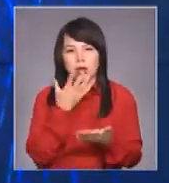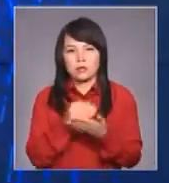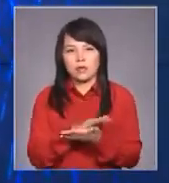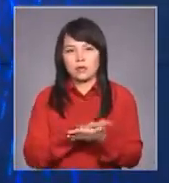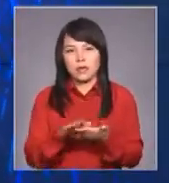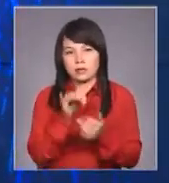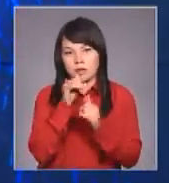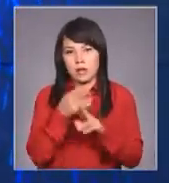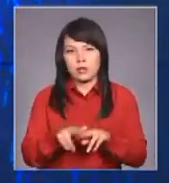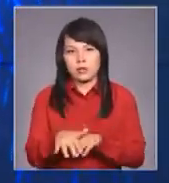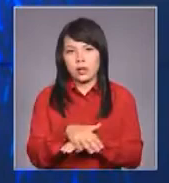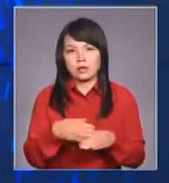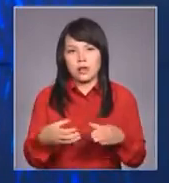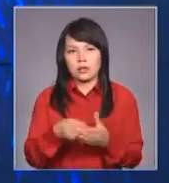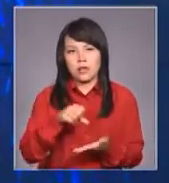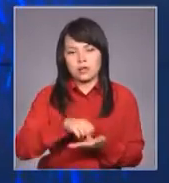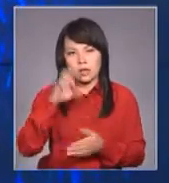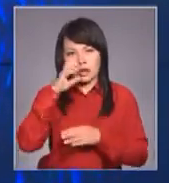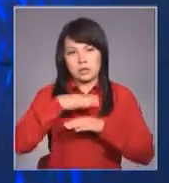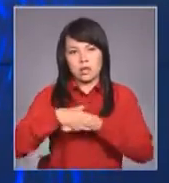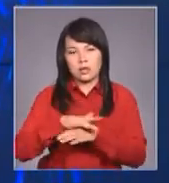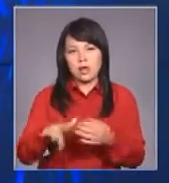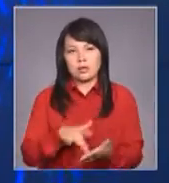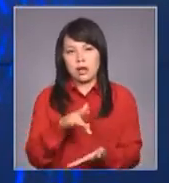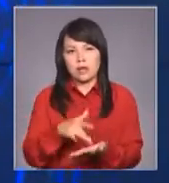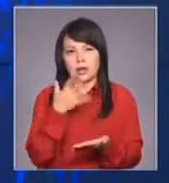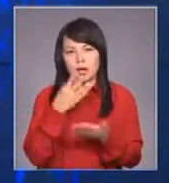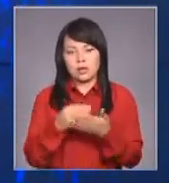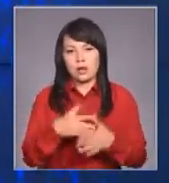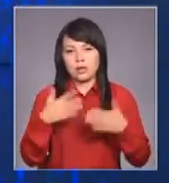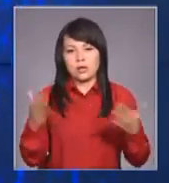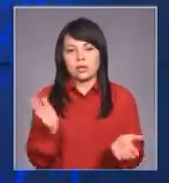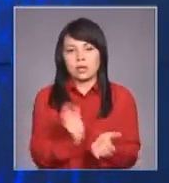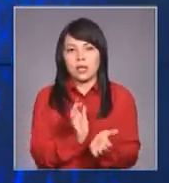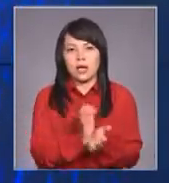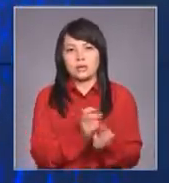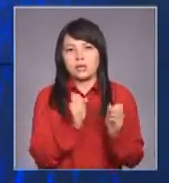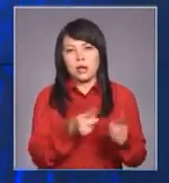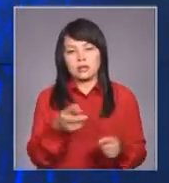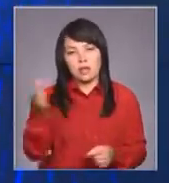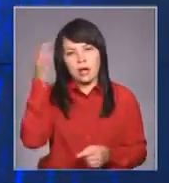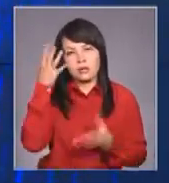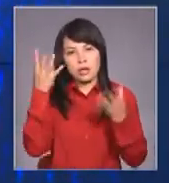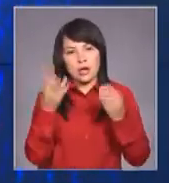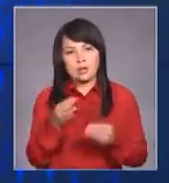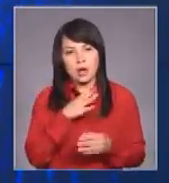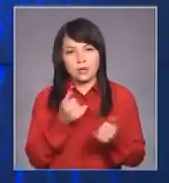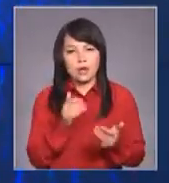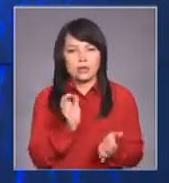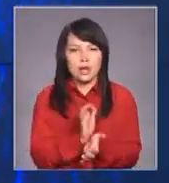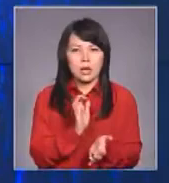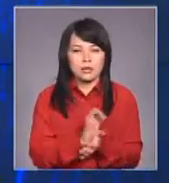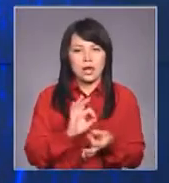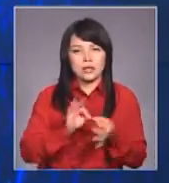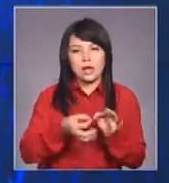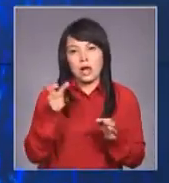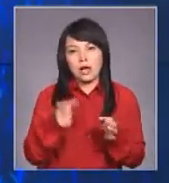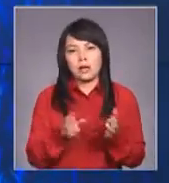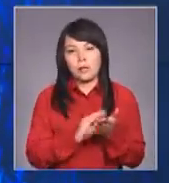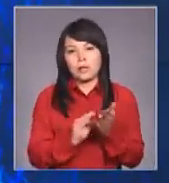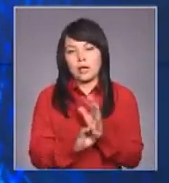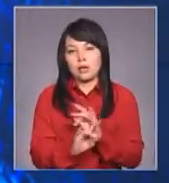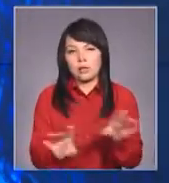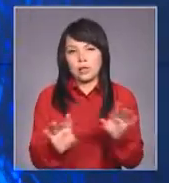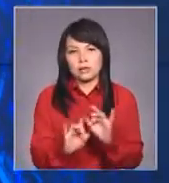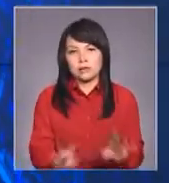кешуде. Бейрут қазір елдің астанасы емес, үлкен қоқыс алаңын еске түсіргенде. Қоқыс қала туралы Ернат